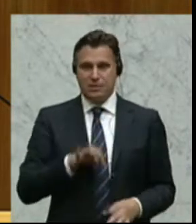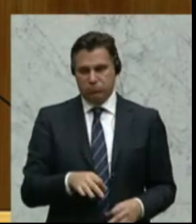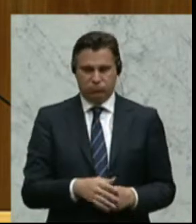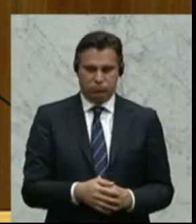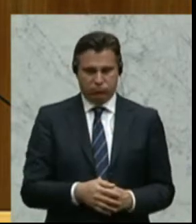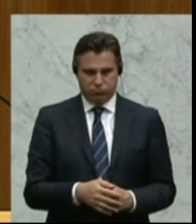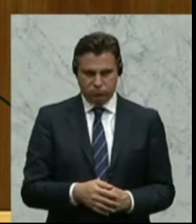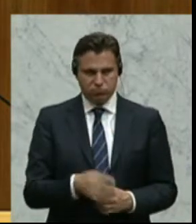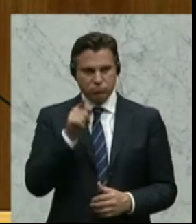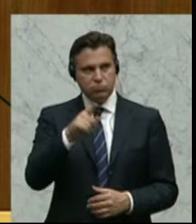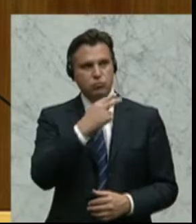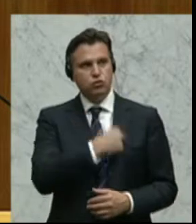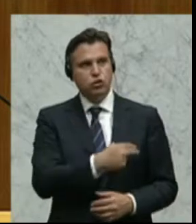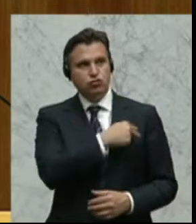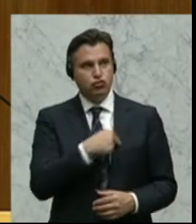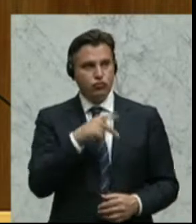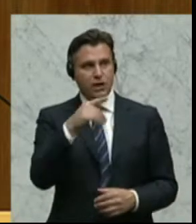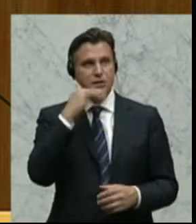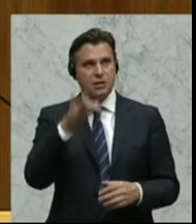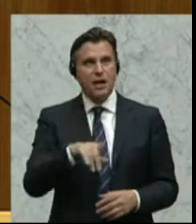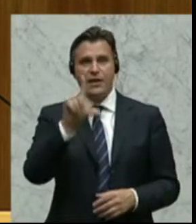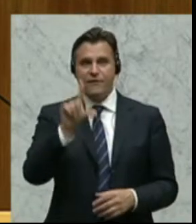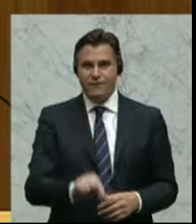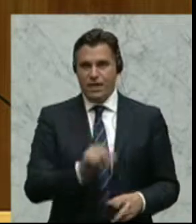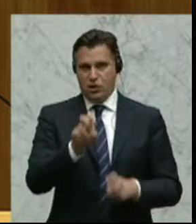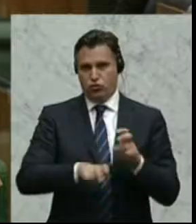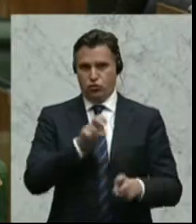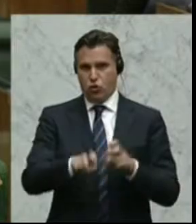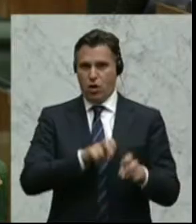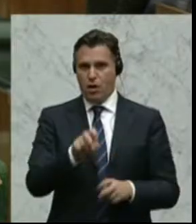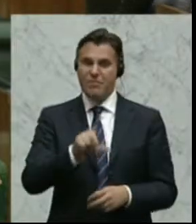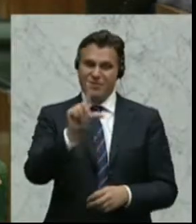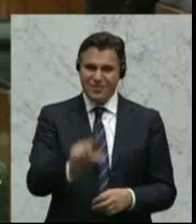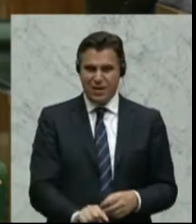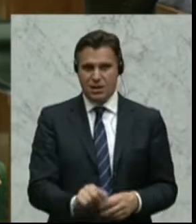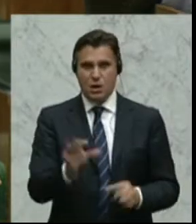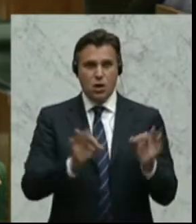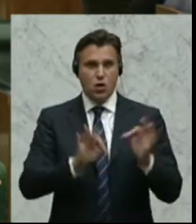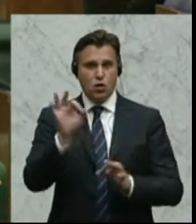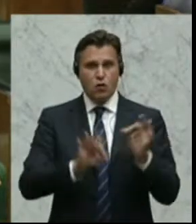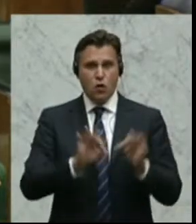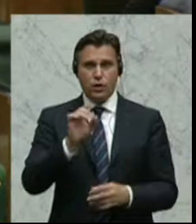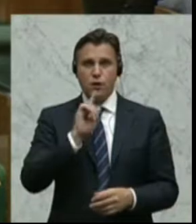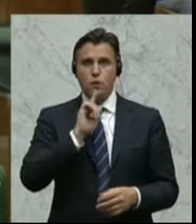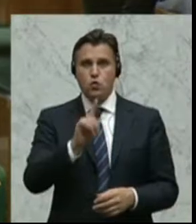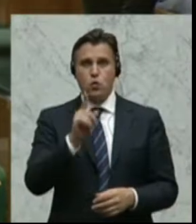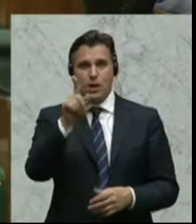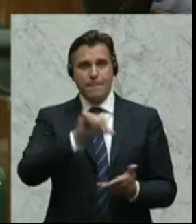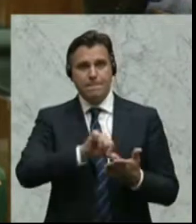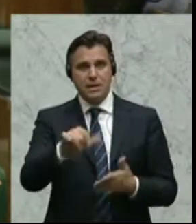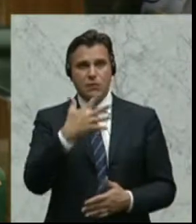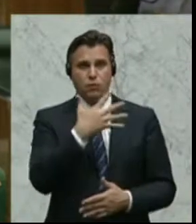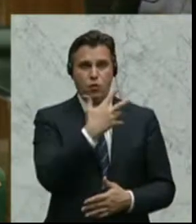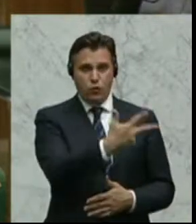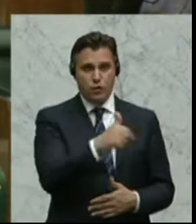hat derart niedrige Abgaben und derart niedrige Steuern. Die Abgabenquote liegt bei nur 35%, bei uns